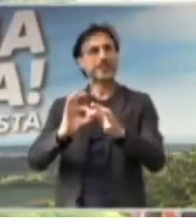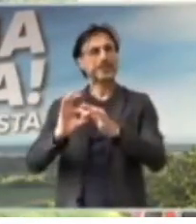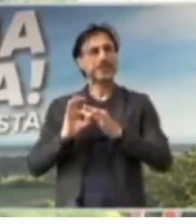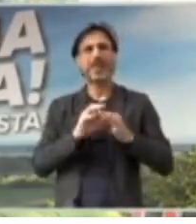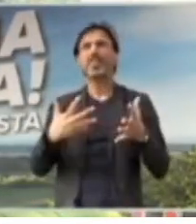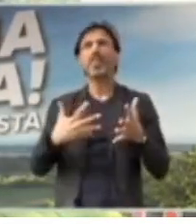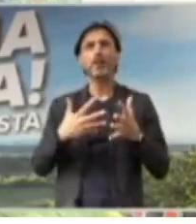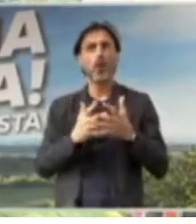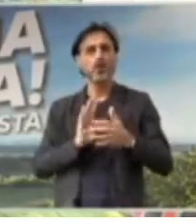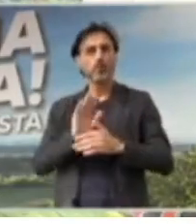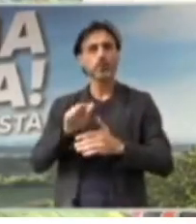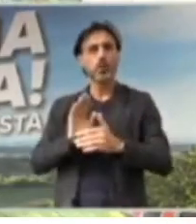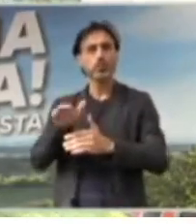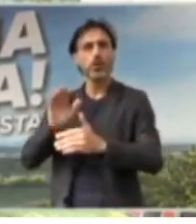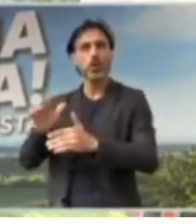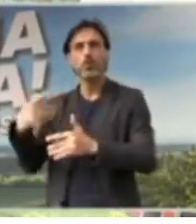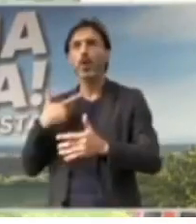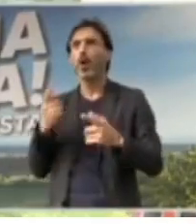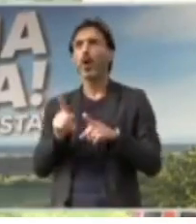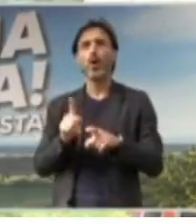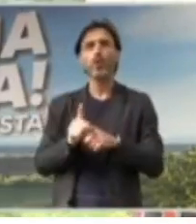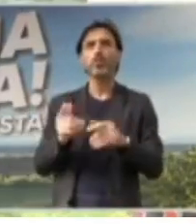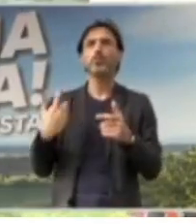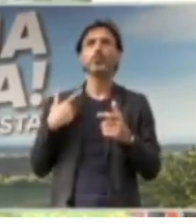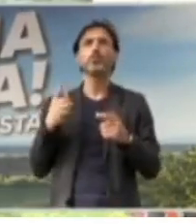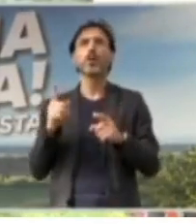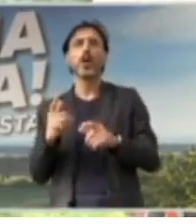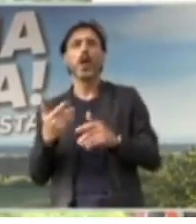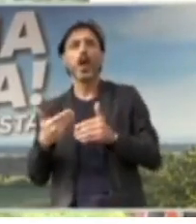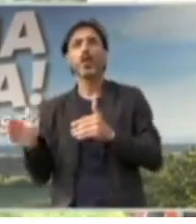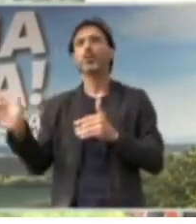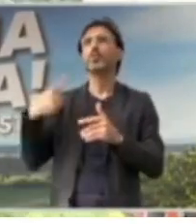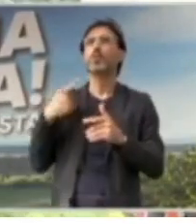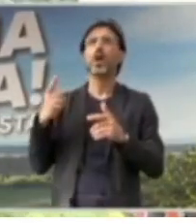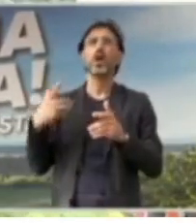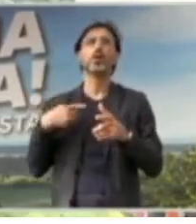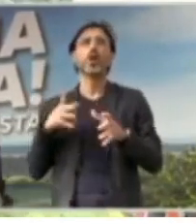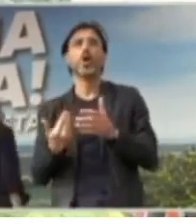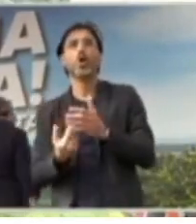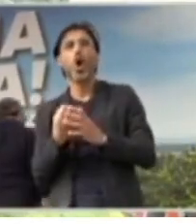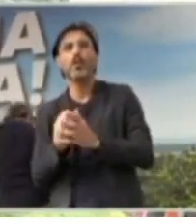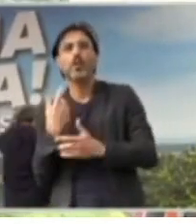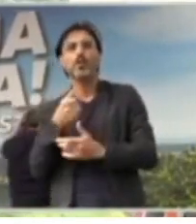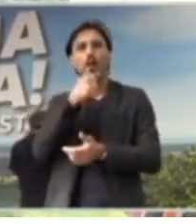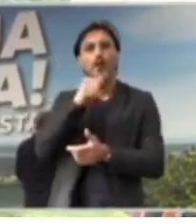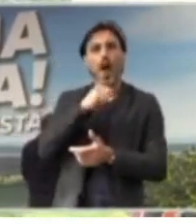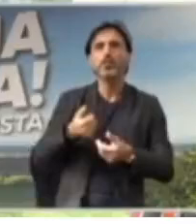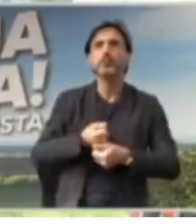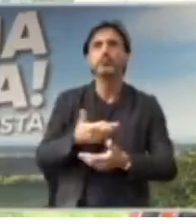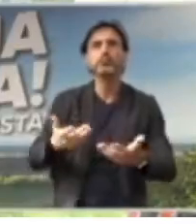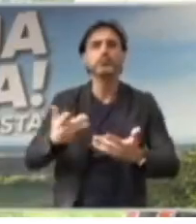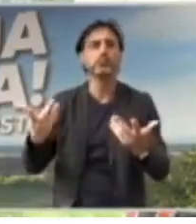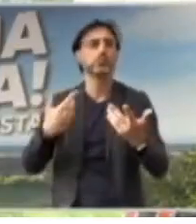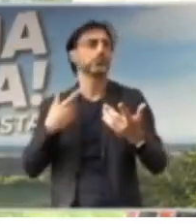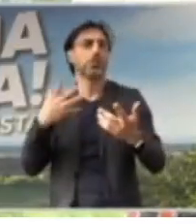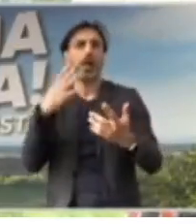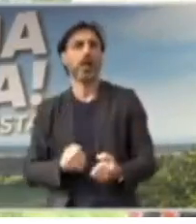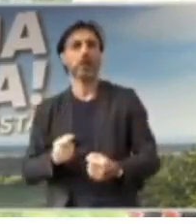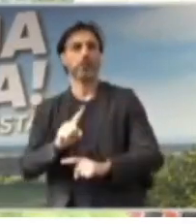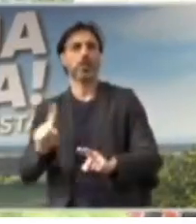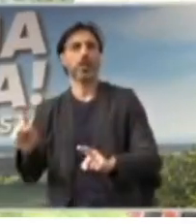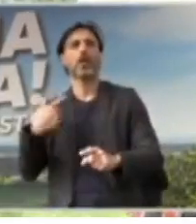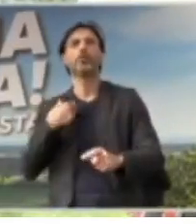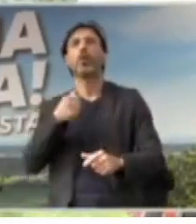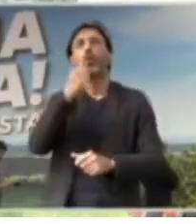le difficoltà e che non si è neppure lasciata distrarre dalle tante notizie false che venivano raccontate, dalle